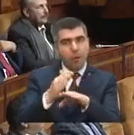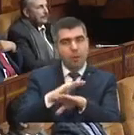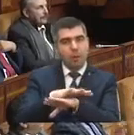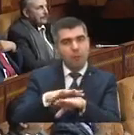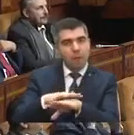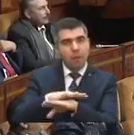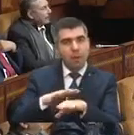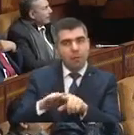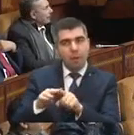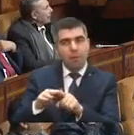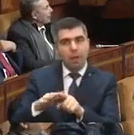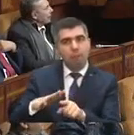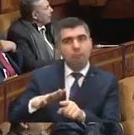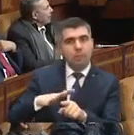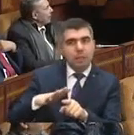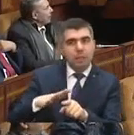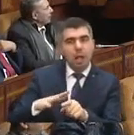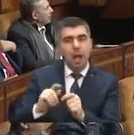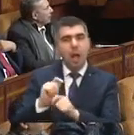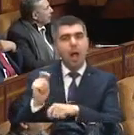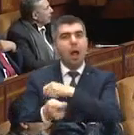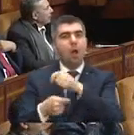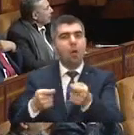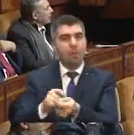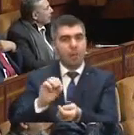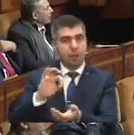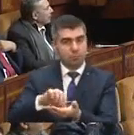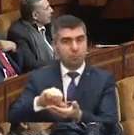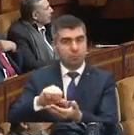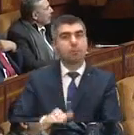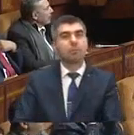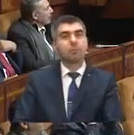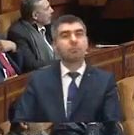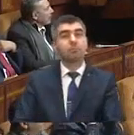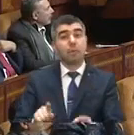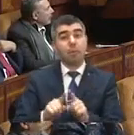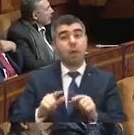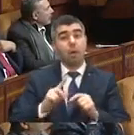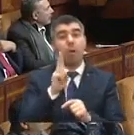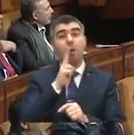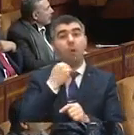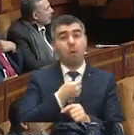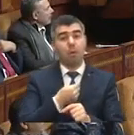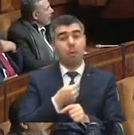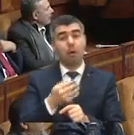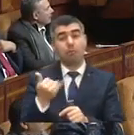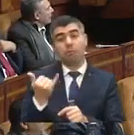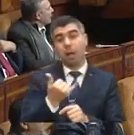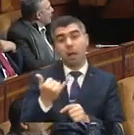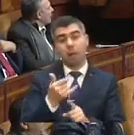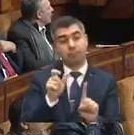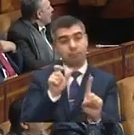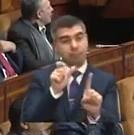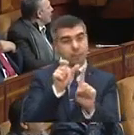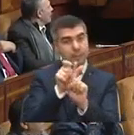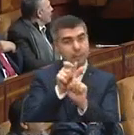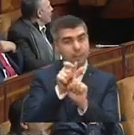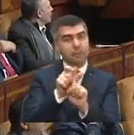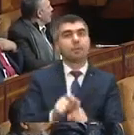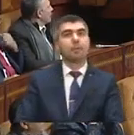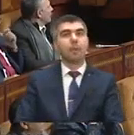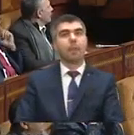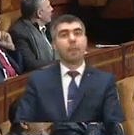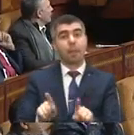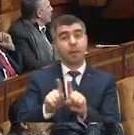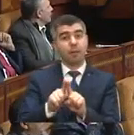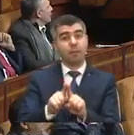الغير الحضريه للجهات، ولكن هذا لا يعفي الحكومه من تسيير هذا القطاع، لانه الدفع القانوني هناك الفصل